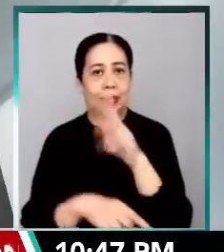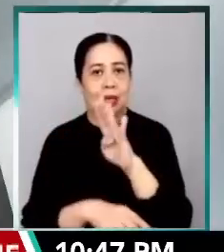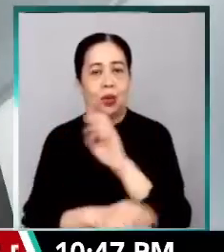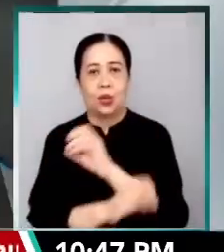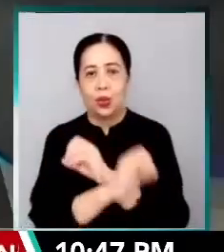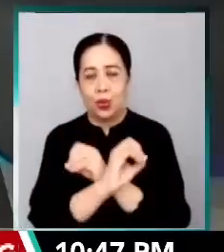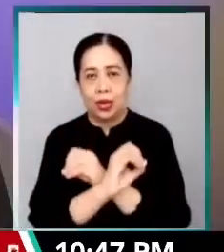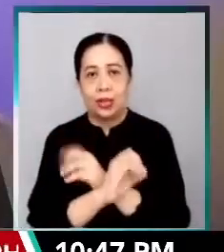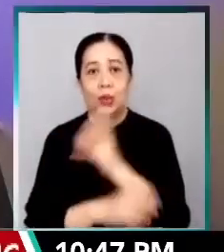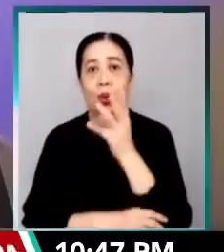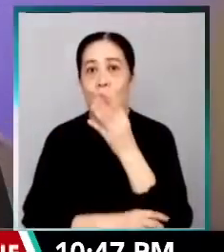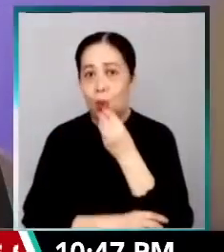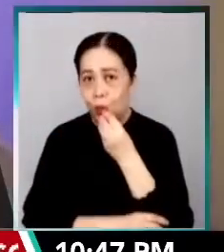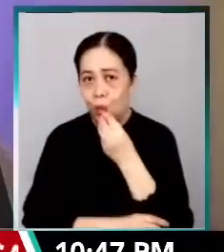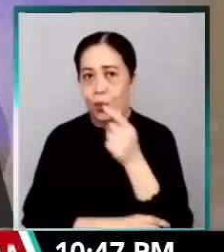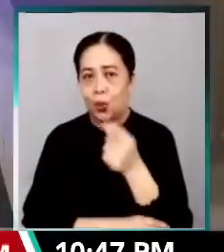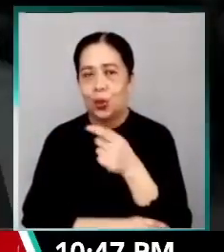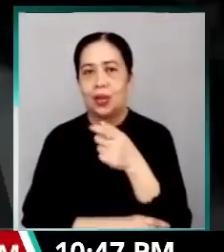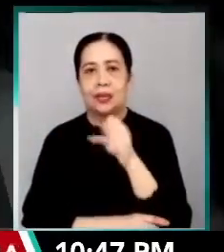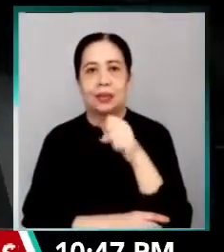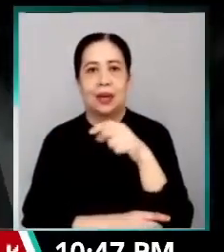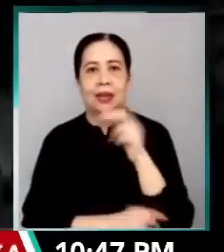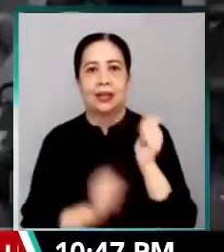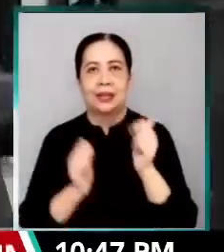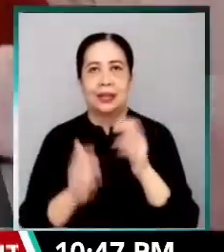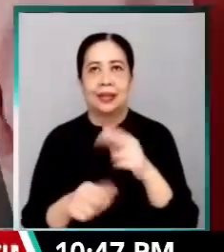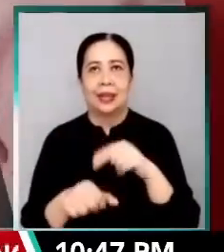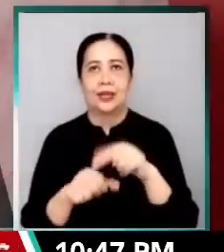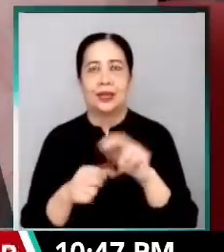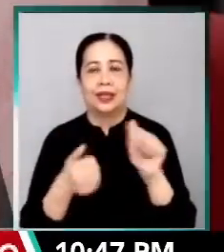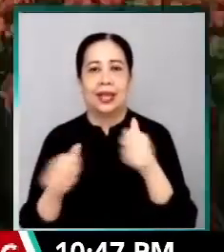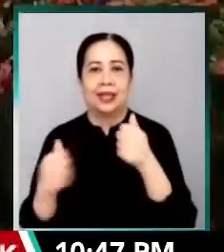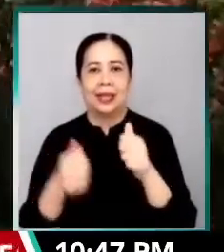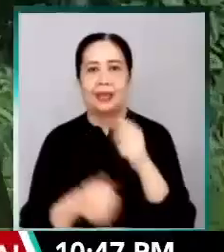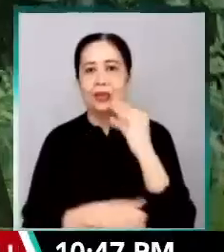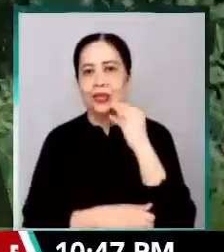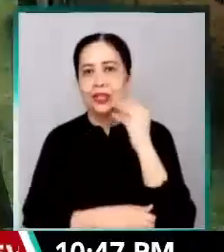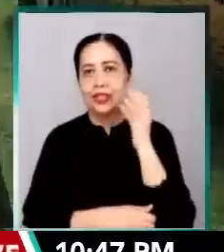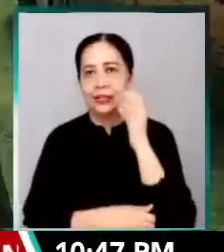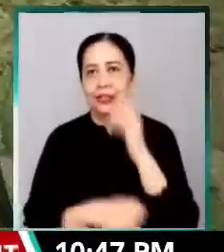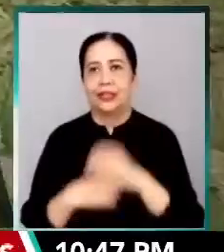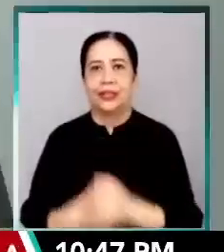iba kundi ang Sparkle artist at national athlete na si Maureen Shrivers.